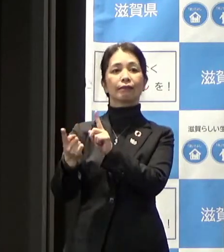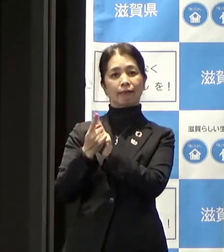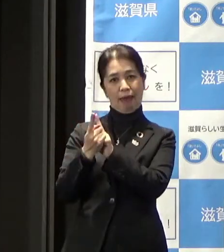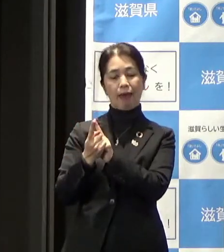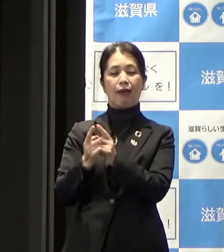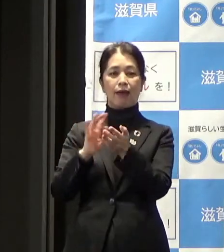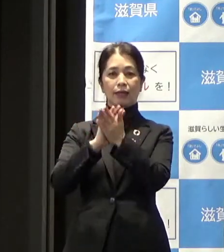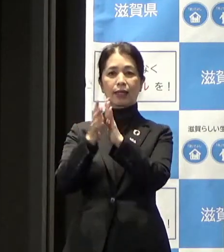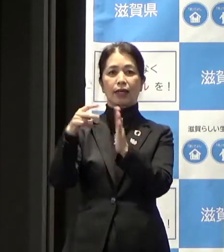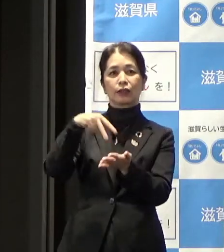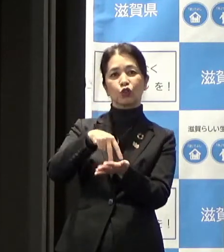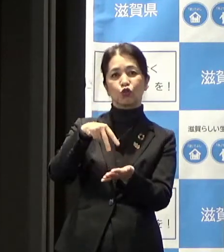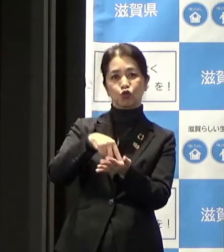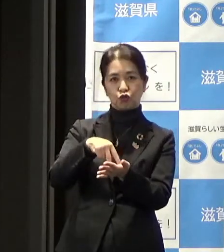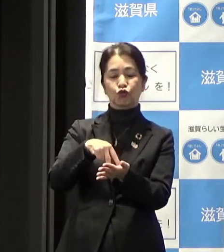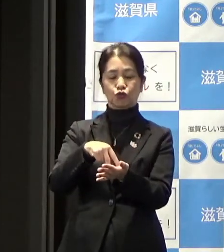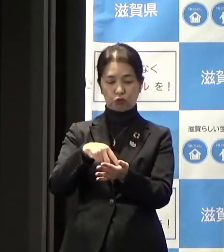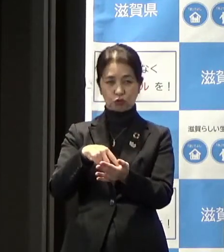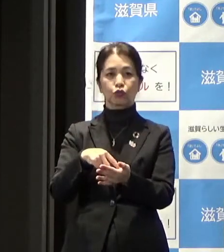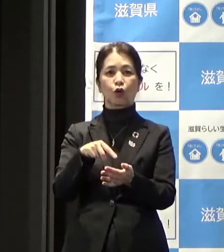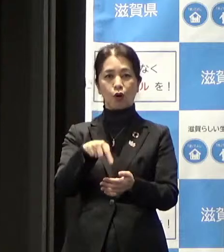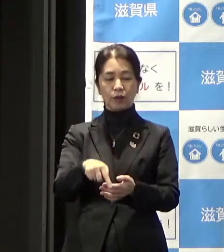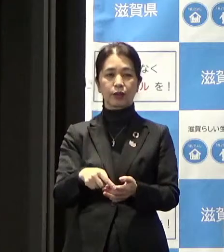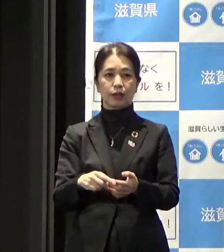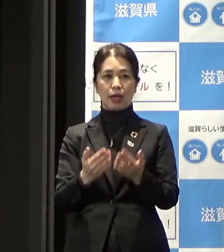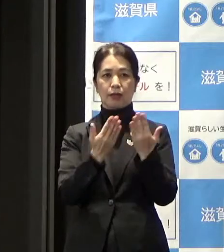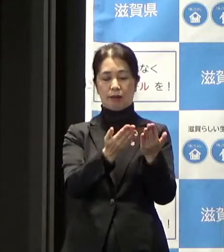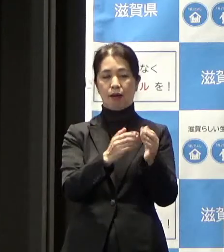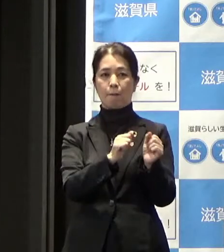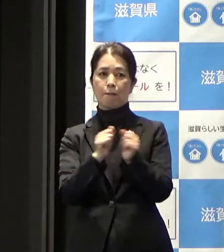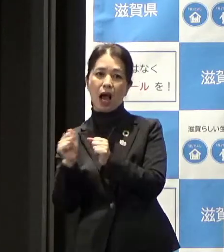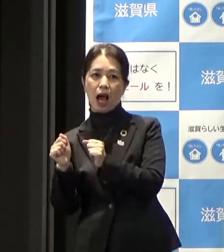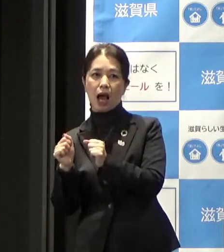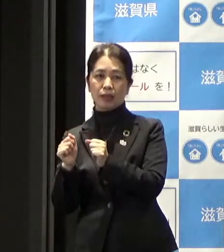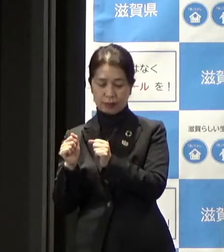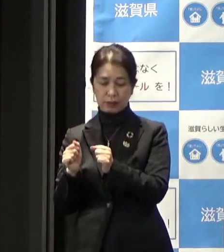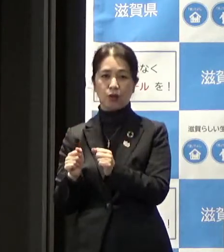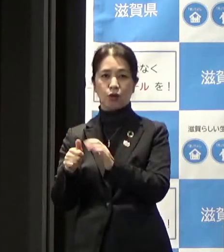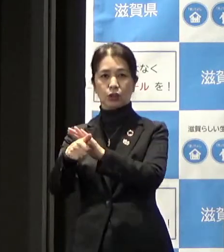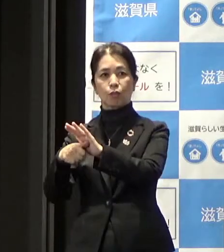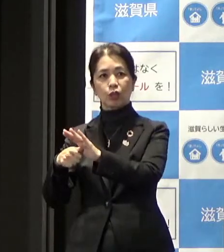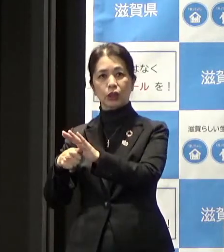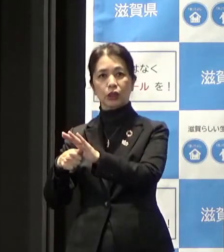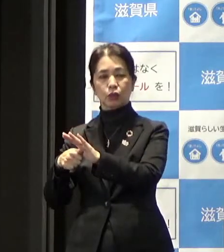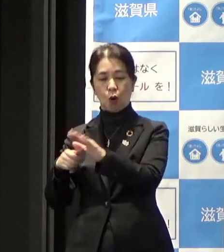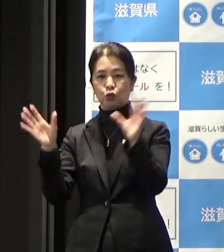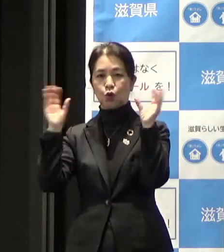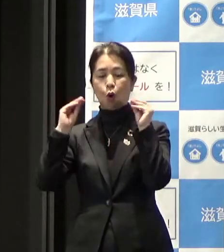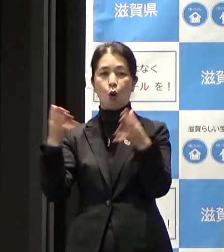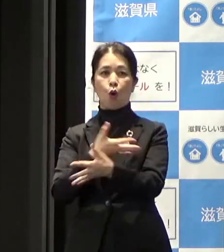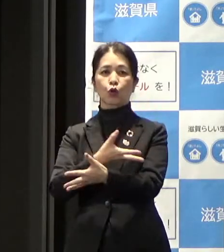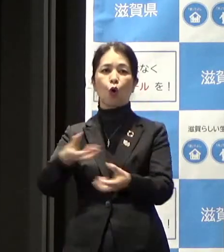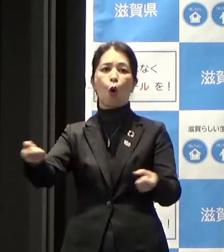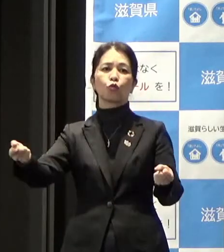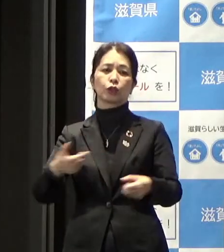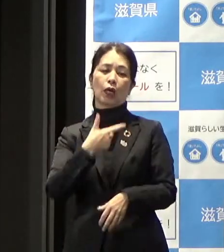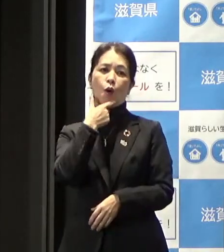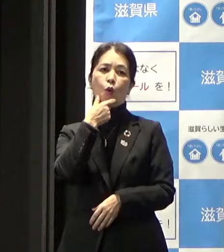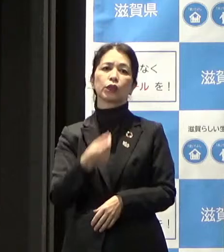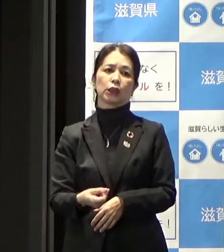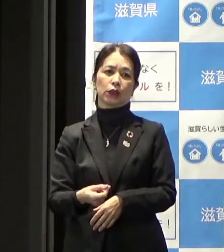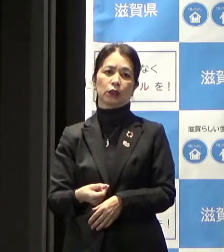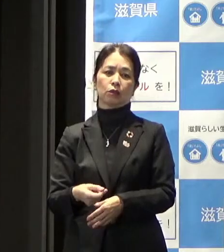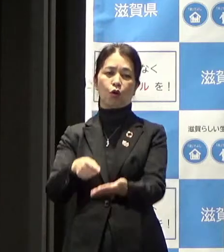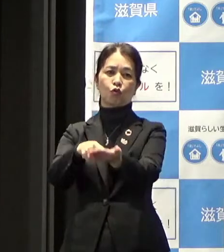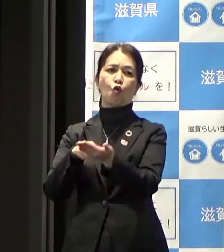不登校等の状態にある児童生徒の支援に必要な情報について共有をしてほしいという